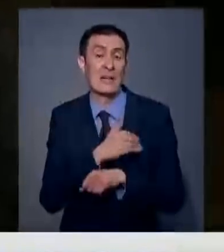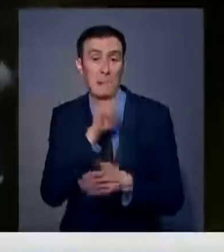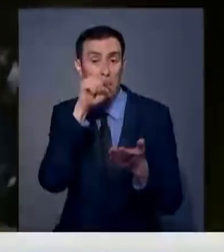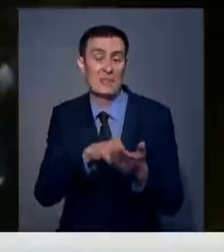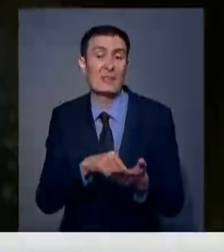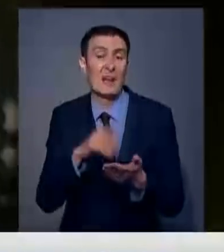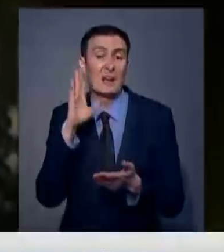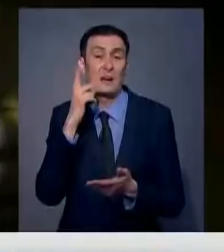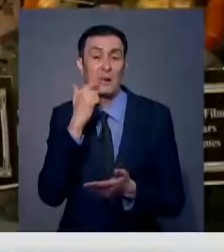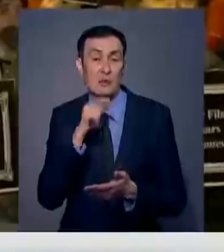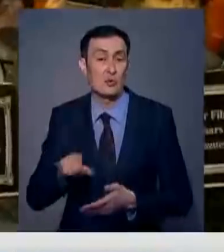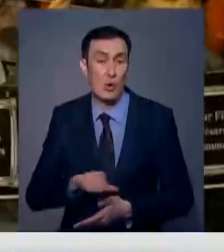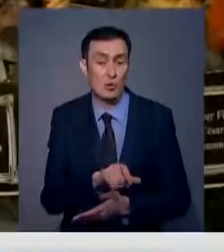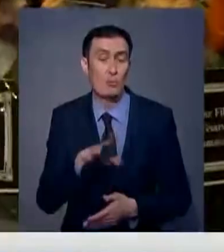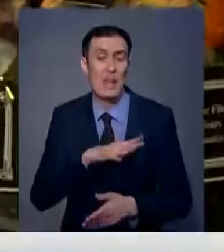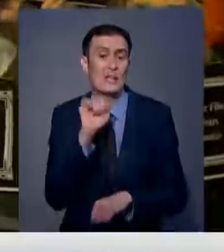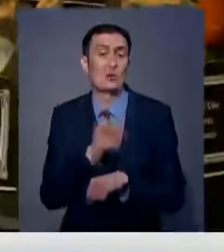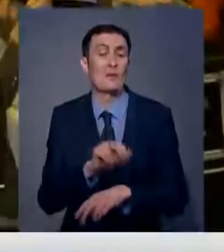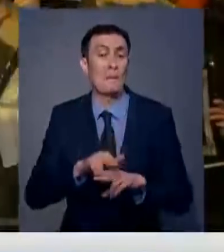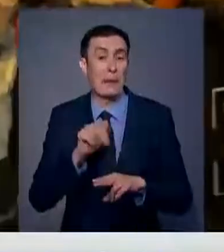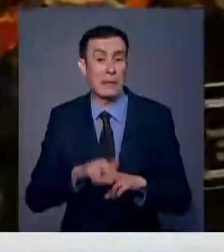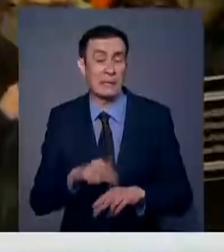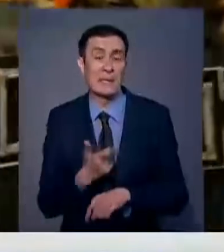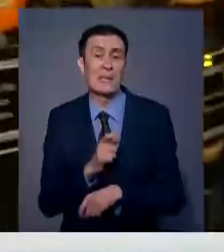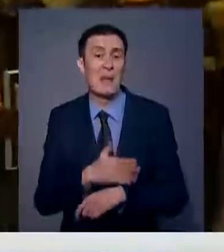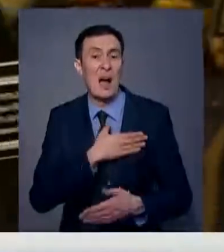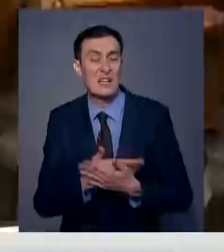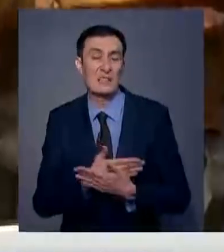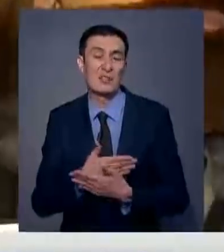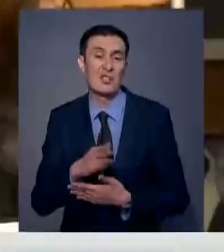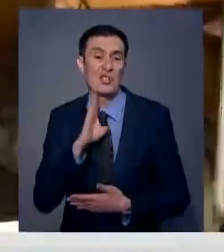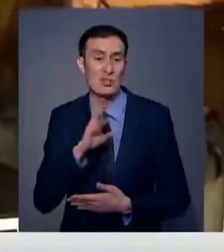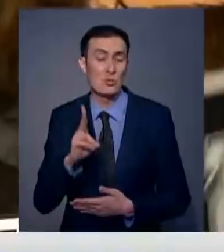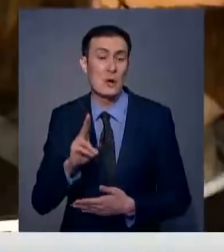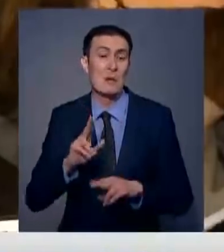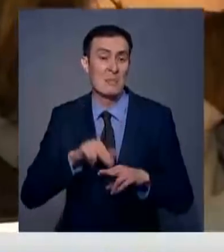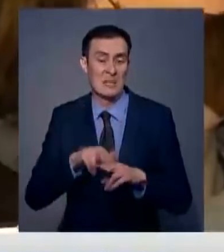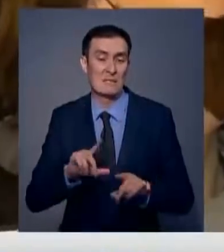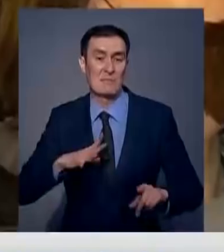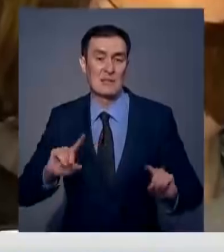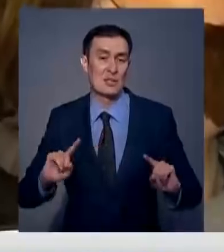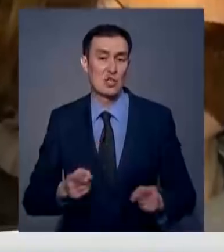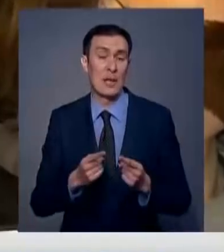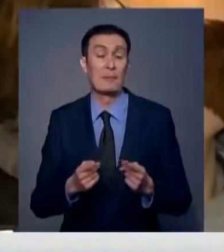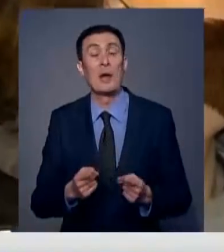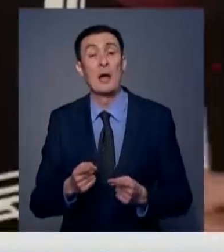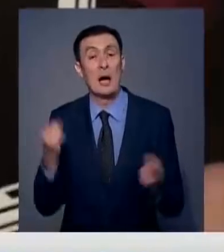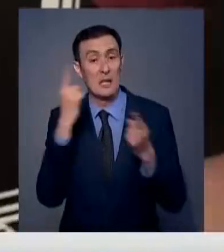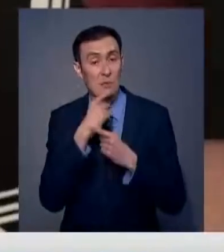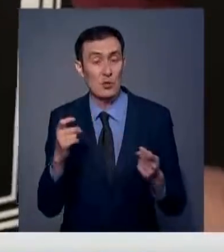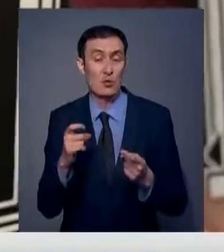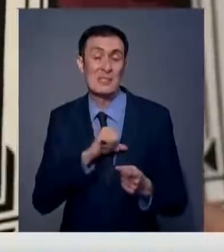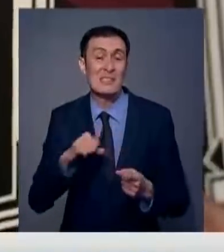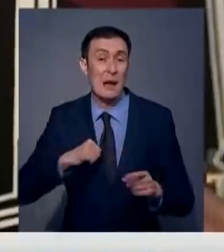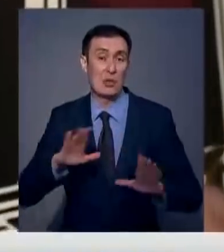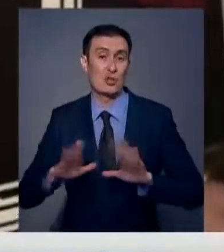на красную ковровую дорожку, но были остановлены полицией. Самых активных феминисток стражи порядка задержали.